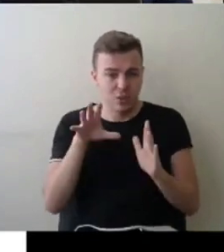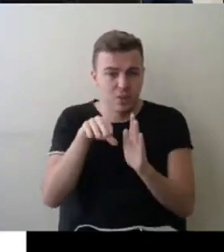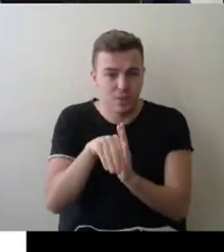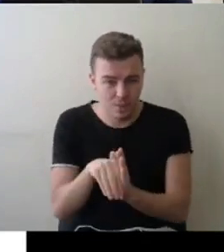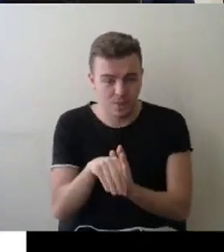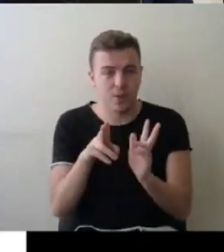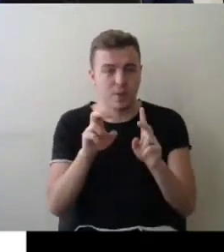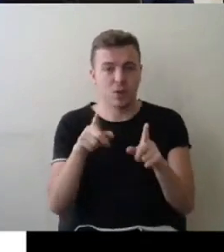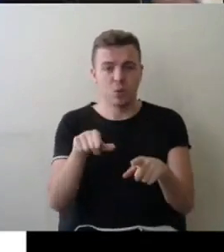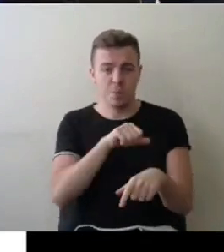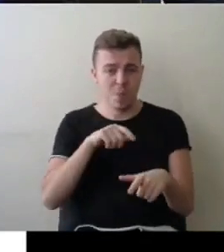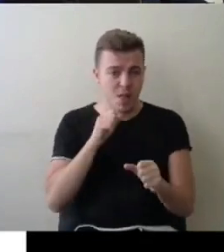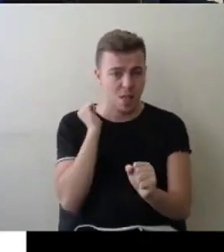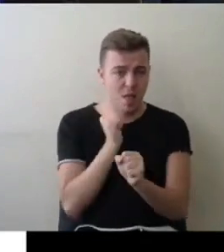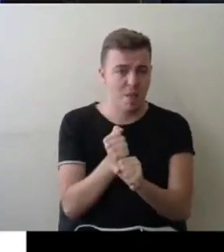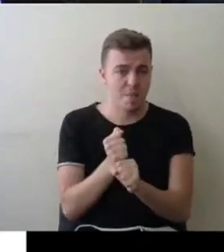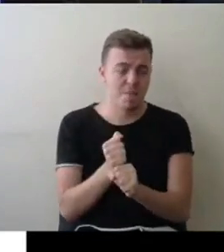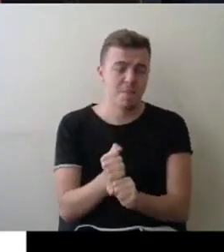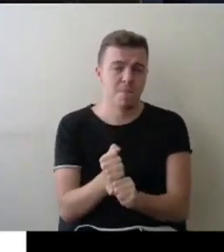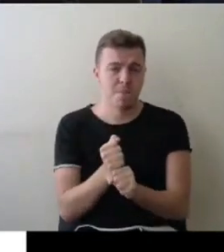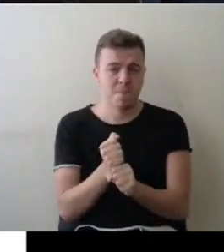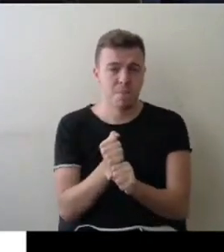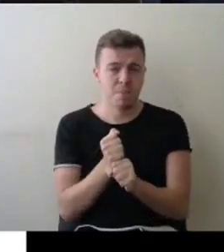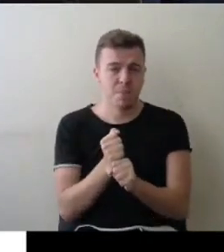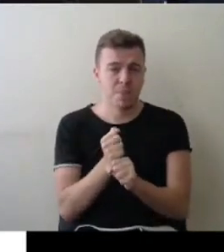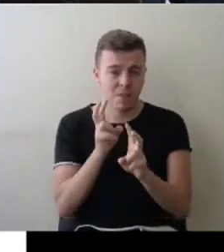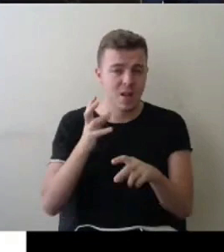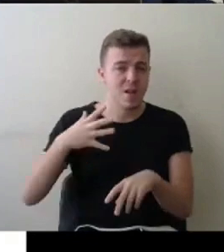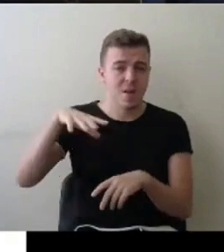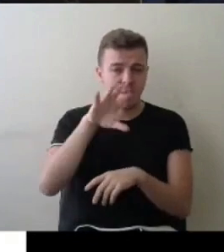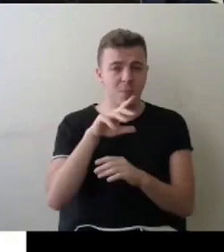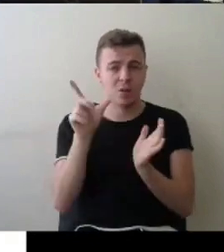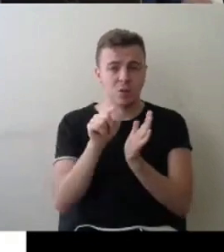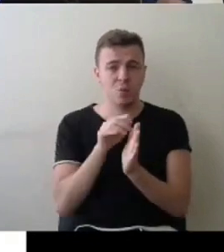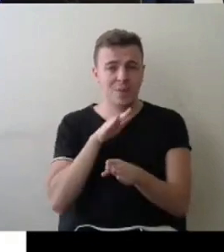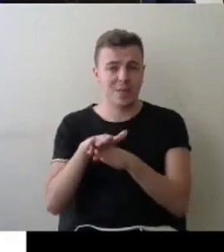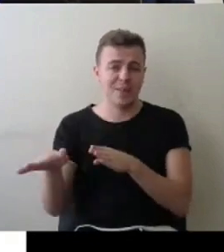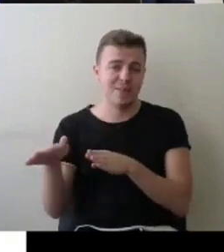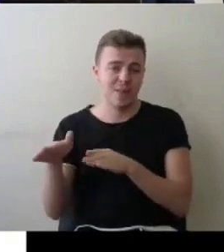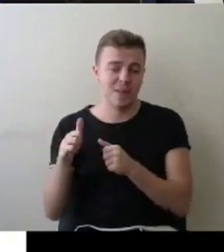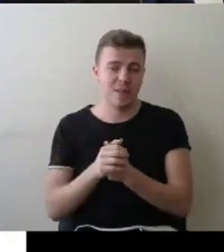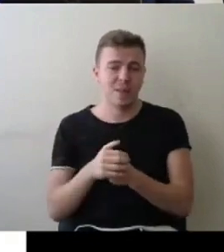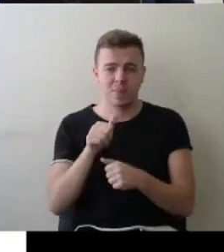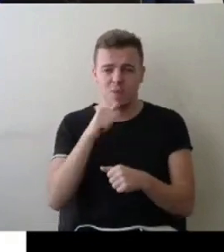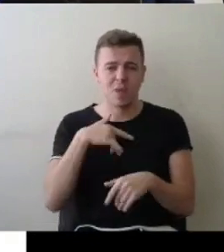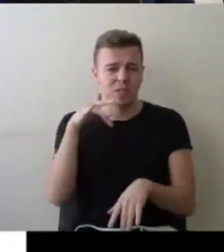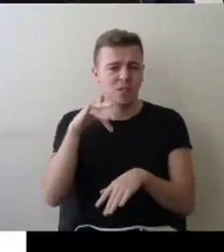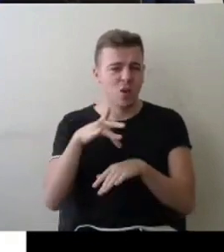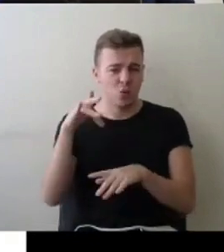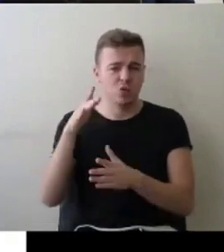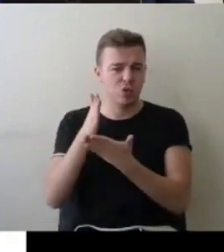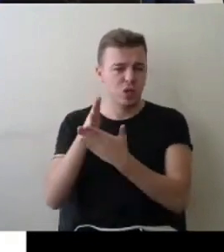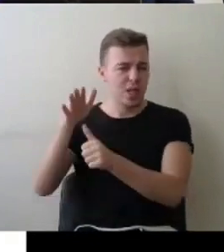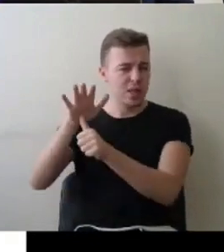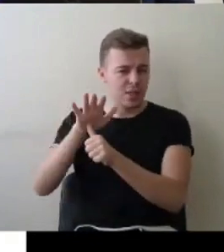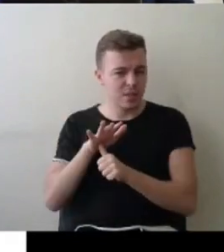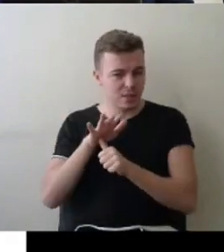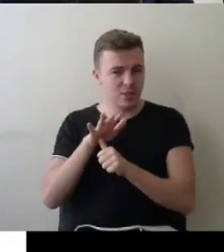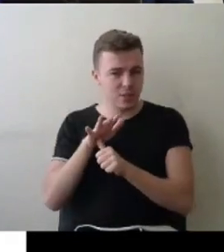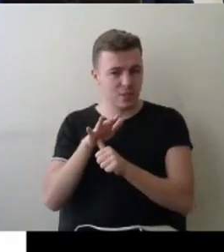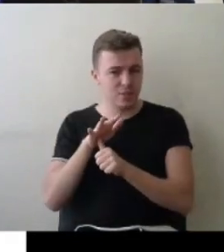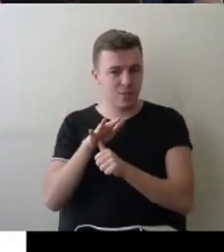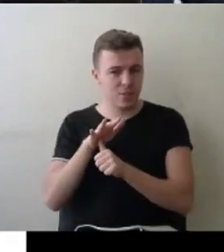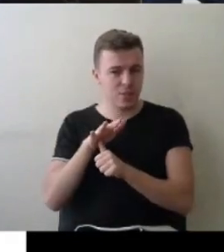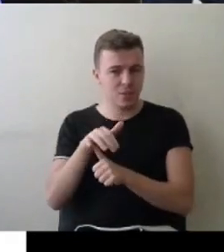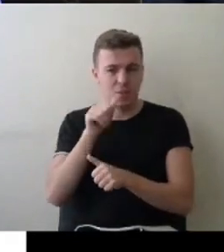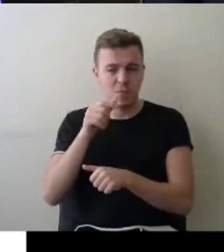ją įgyvendinti. Mes visi, jeigu mes jaučiamės, kad mes esam diskriminuojami, jeigu mes jaučiamės,